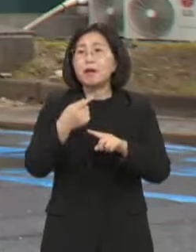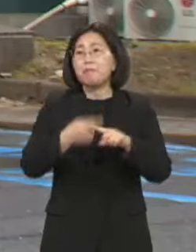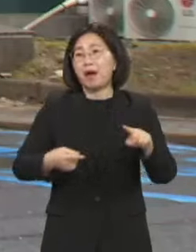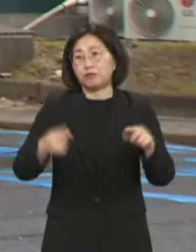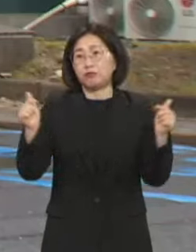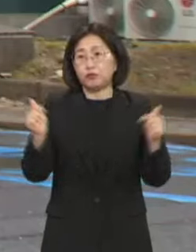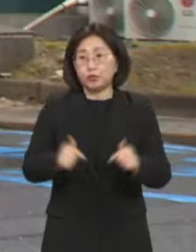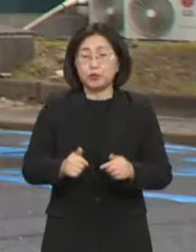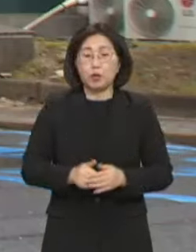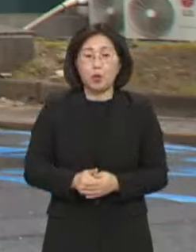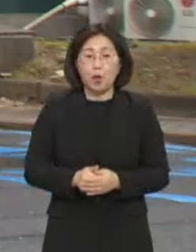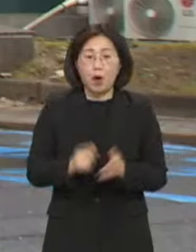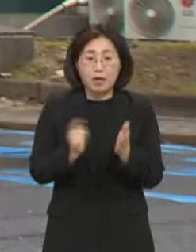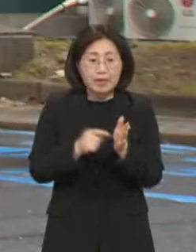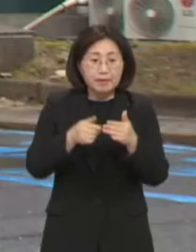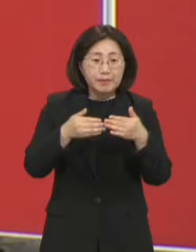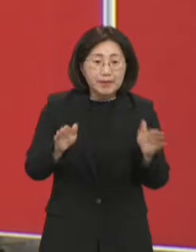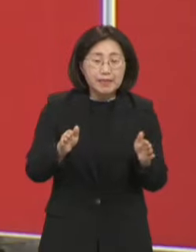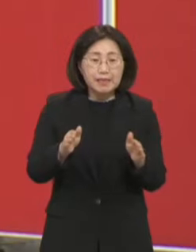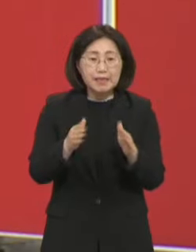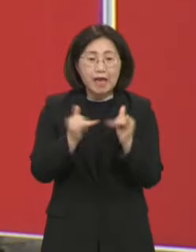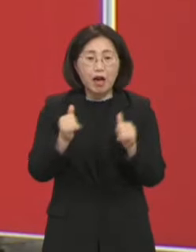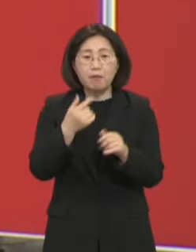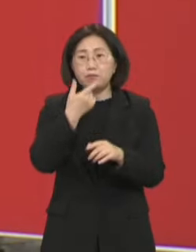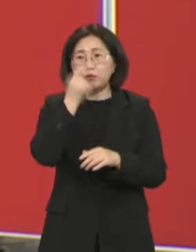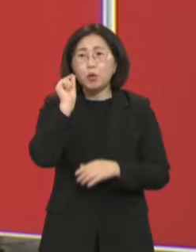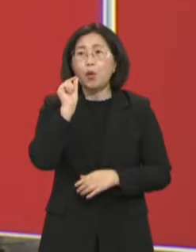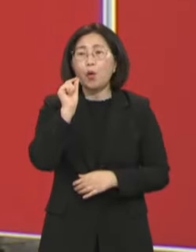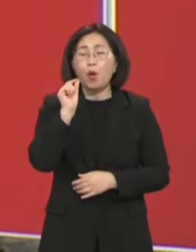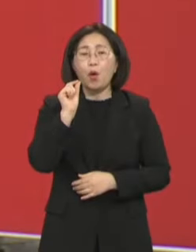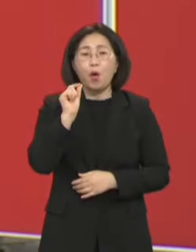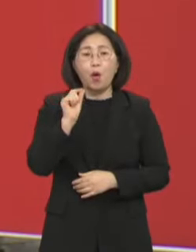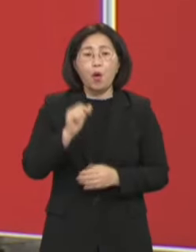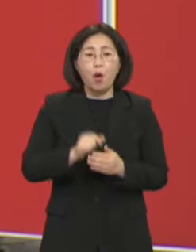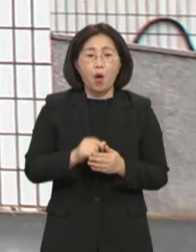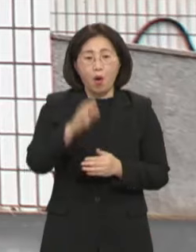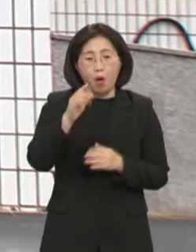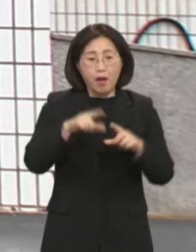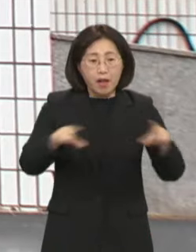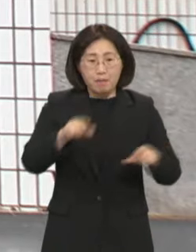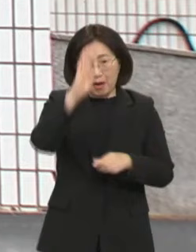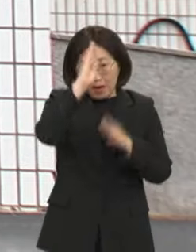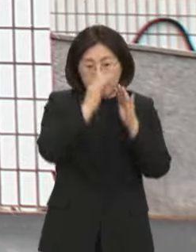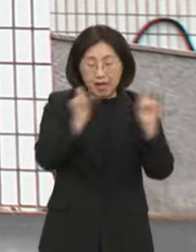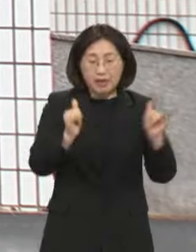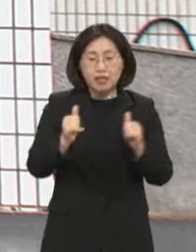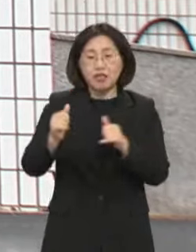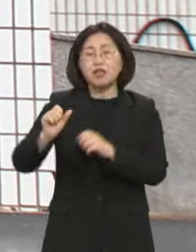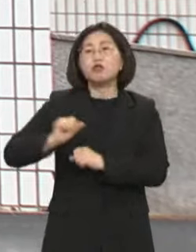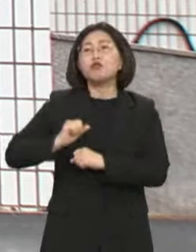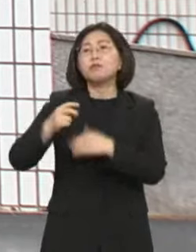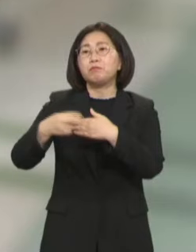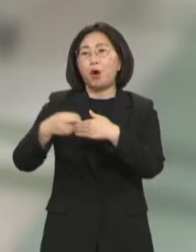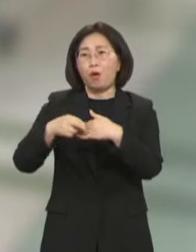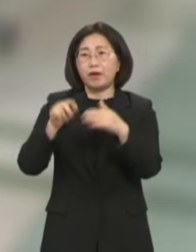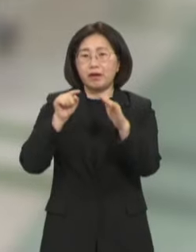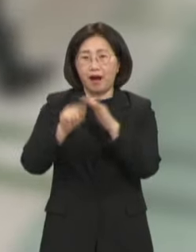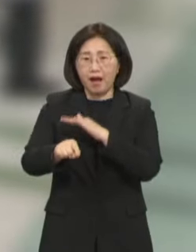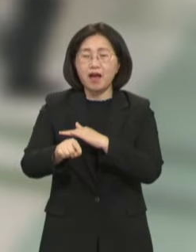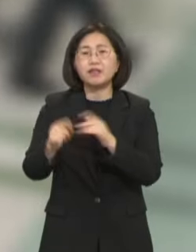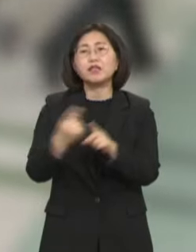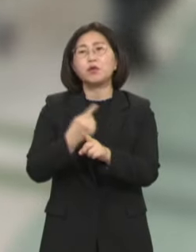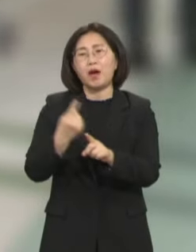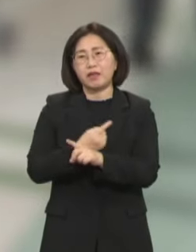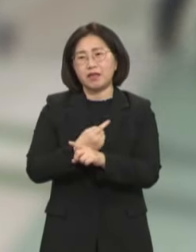떨어지고 응급실 축소 운영이 장기화되면서 일반 환자들이 군병원을 이용해야 하는 심각한 상황